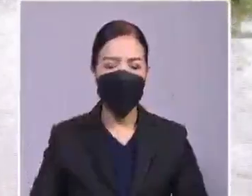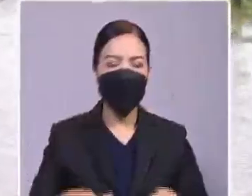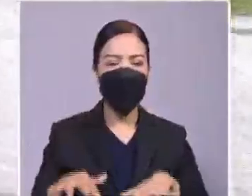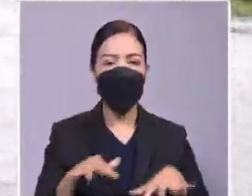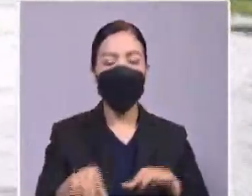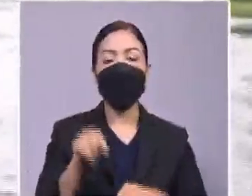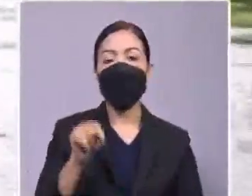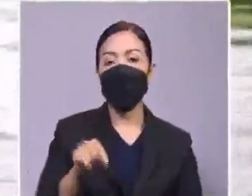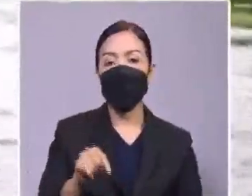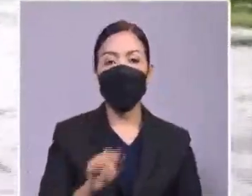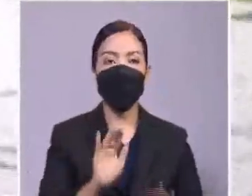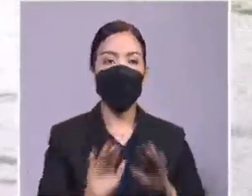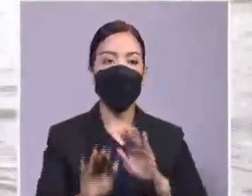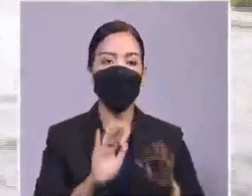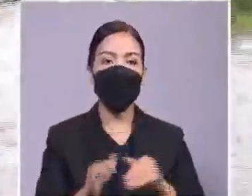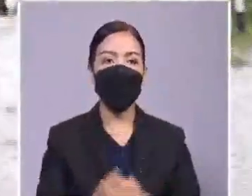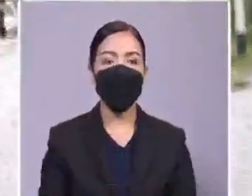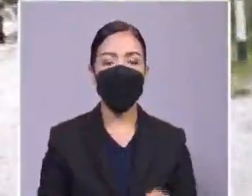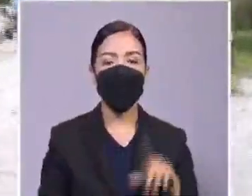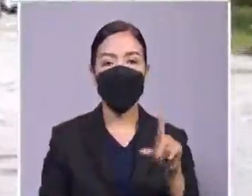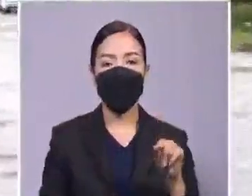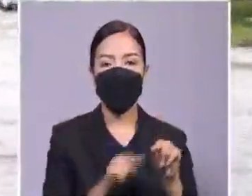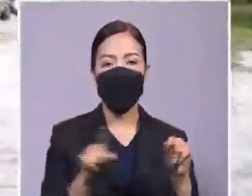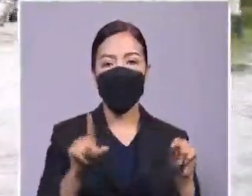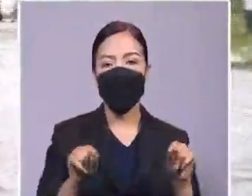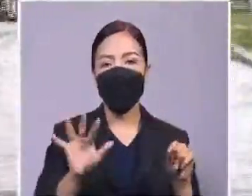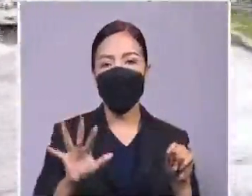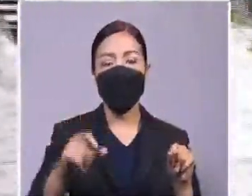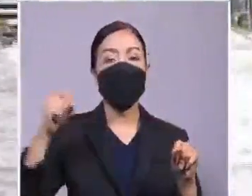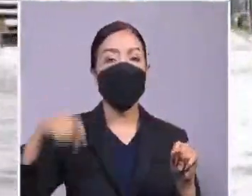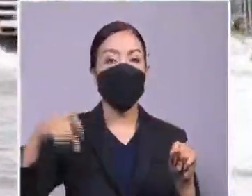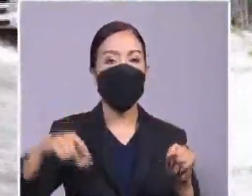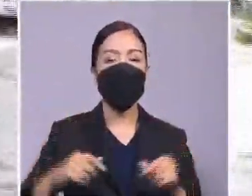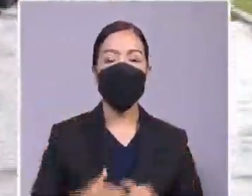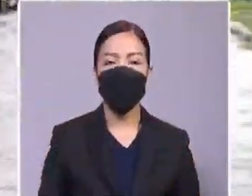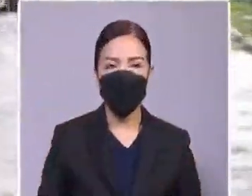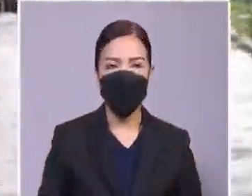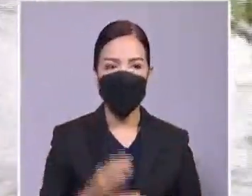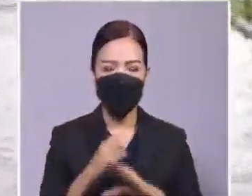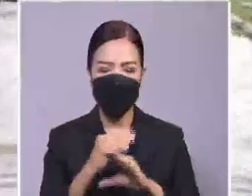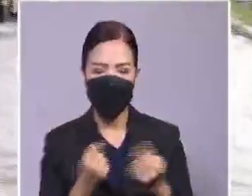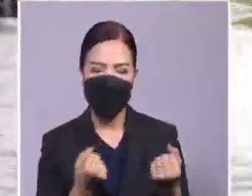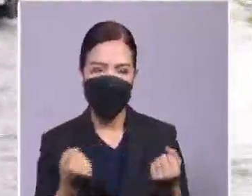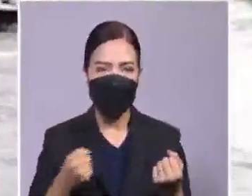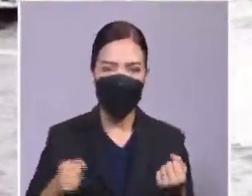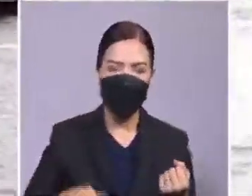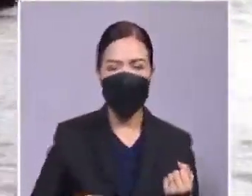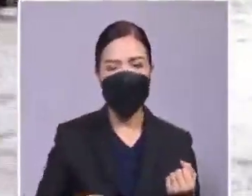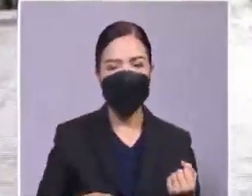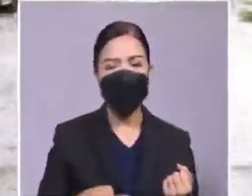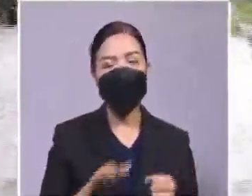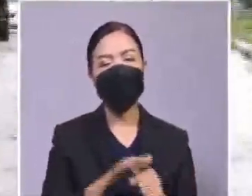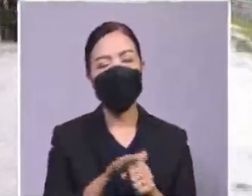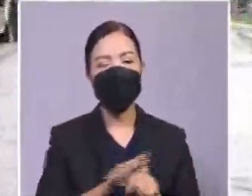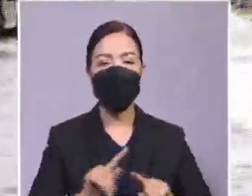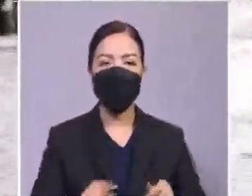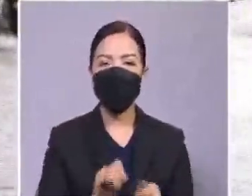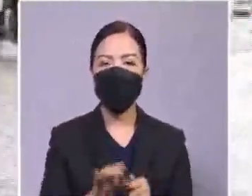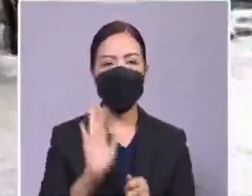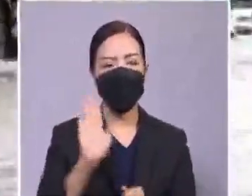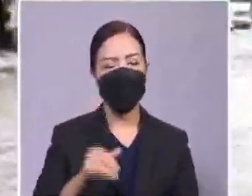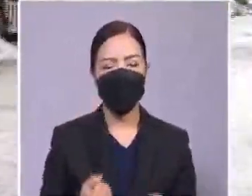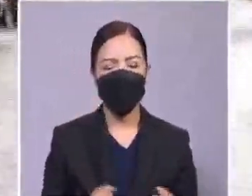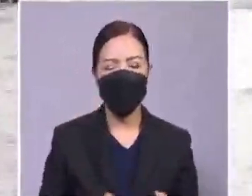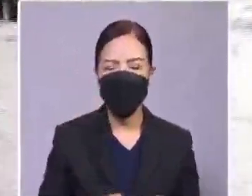ถนนเส้นนี้เนี่ยประมาณ20-25ซมนะคะรถเล็กก็ยังสามารถพอสัญจรได้แต่ว่าแนะนำว่าถ้า